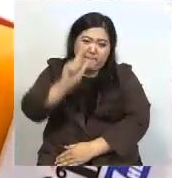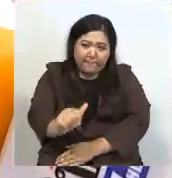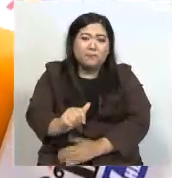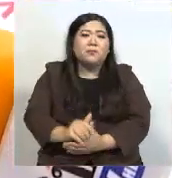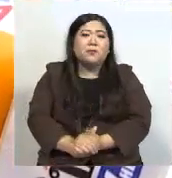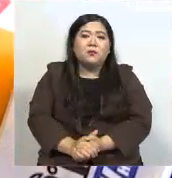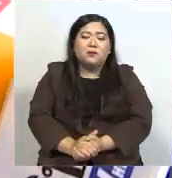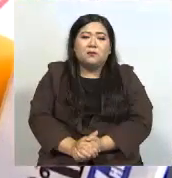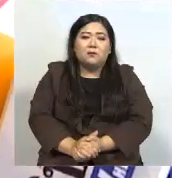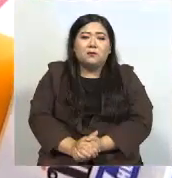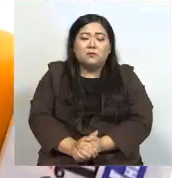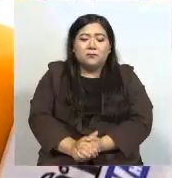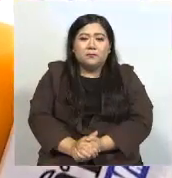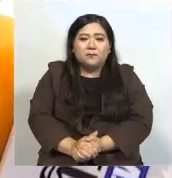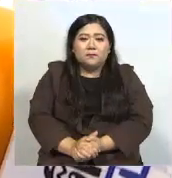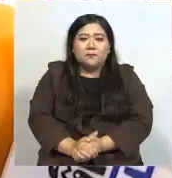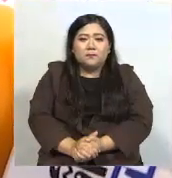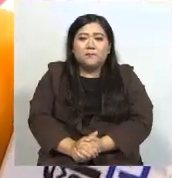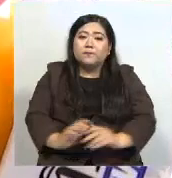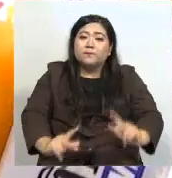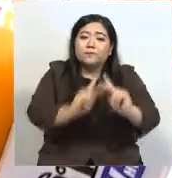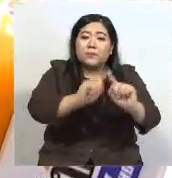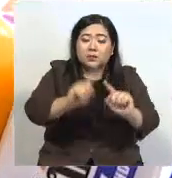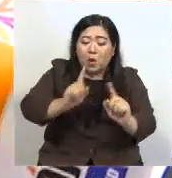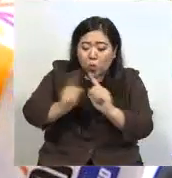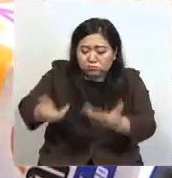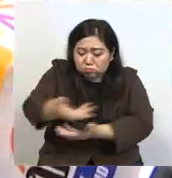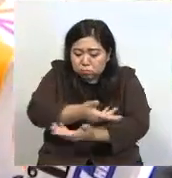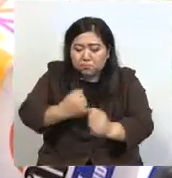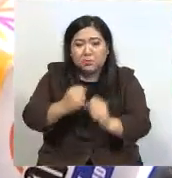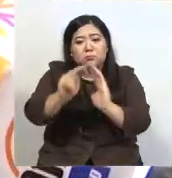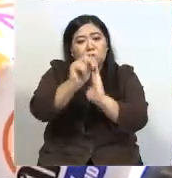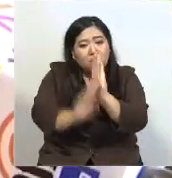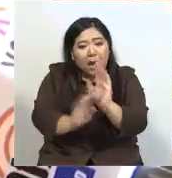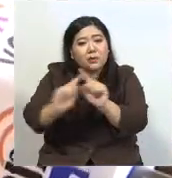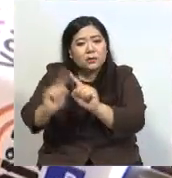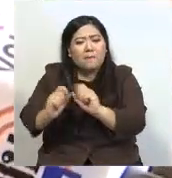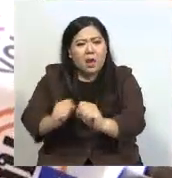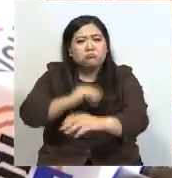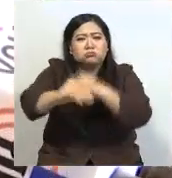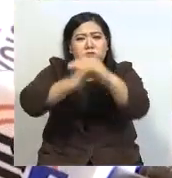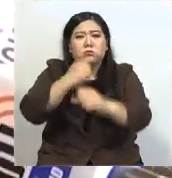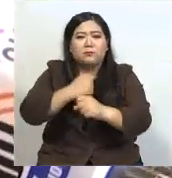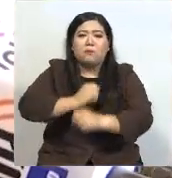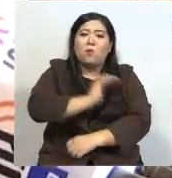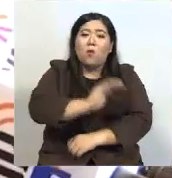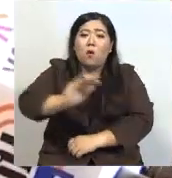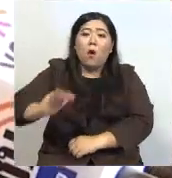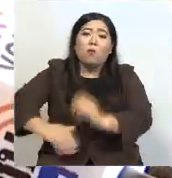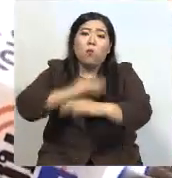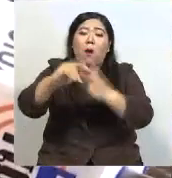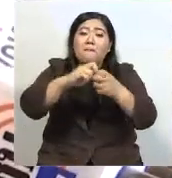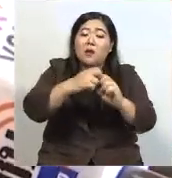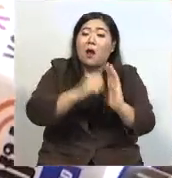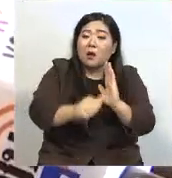นะครับแล้วก็ในกระทรวงต่างๆก็พยายามจะเร่งรัดนโยบายเร่งรัดนะครับการดำเนินงานที่จะช่วยกันแก้ปั